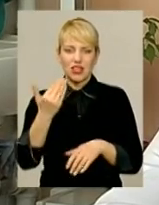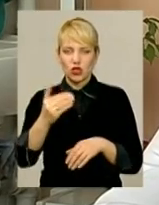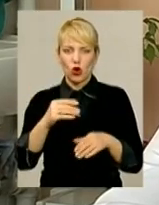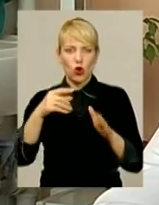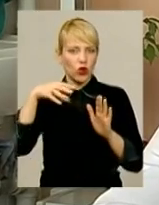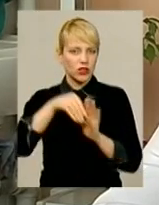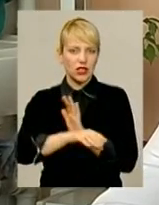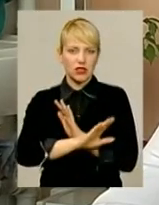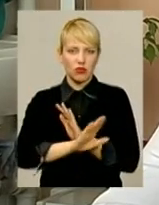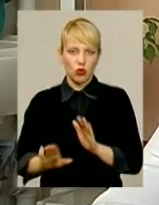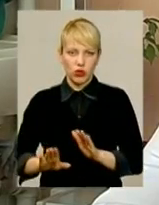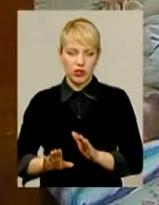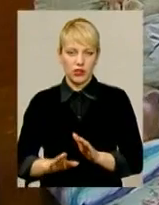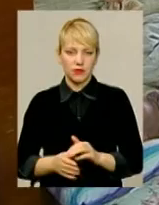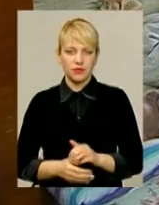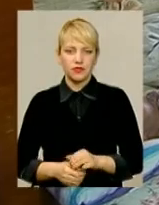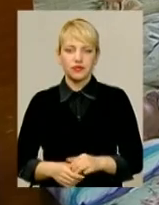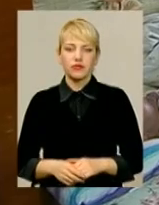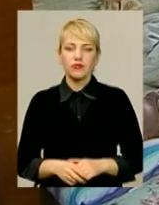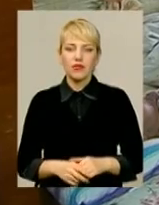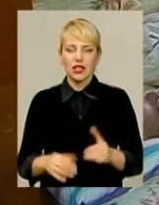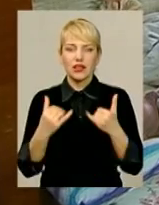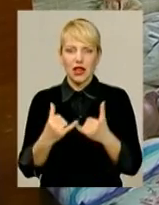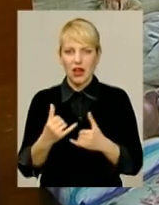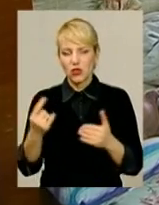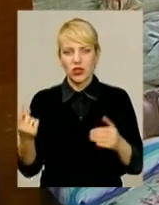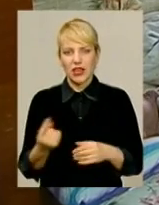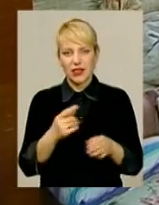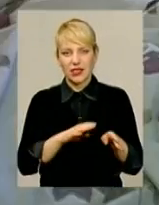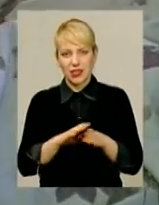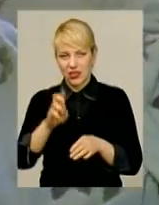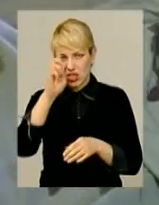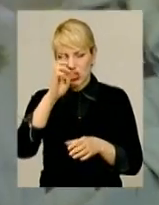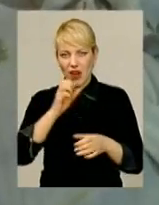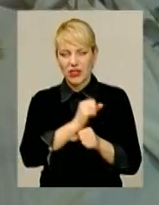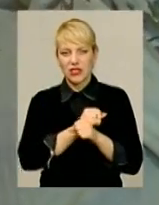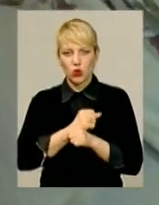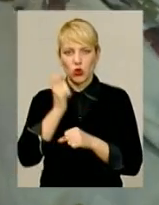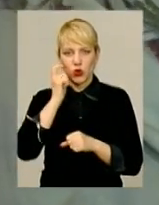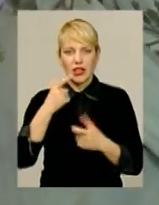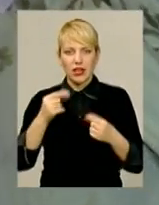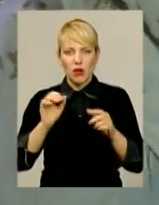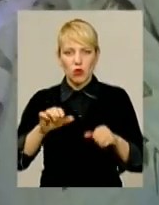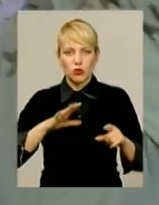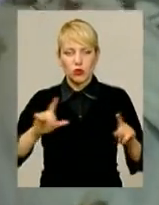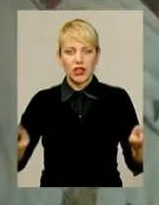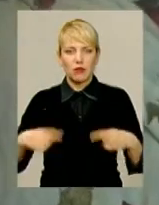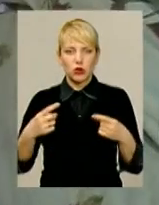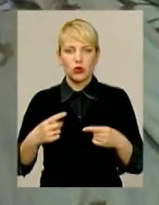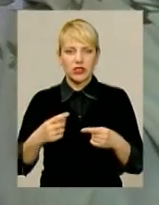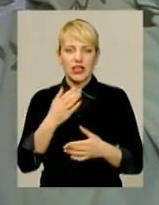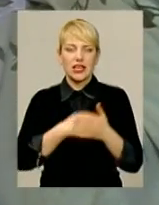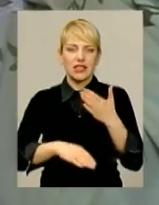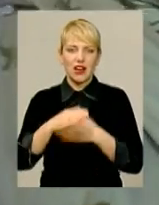масаж не входить. Наразі єдиний державний санаторій України, де можуть реабілітовуватися інваліди-спинальники, є